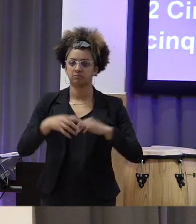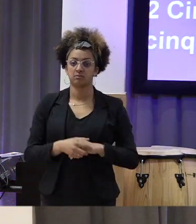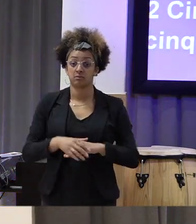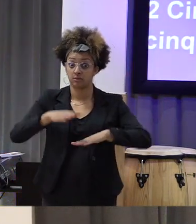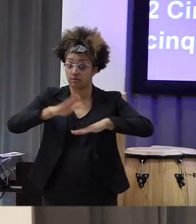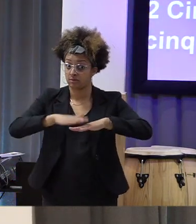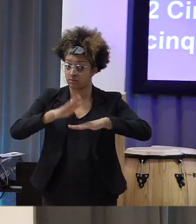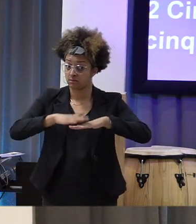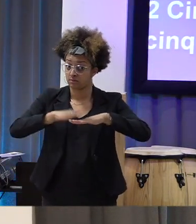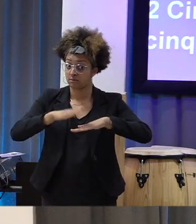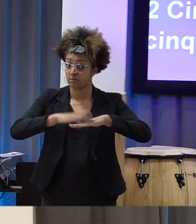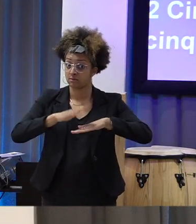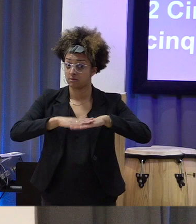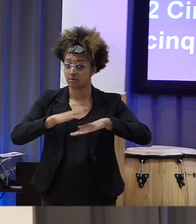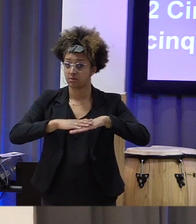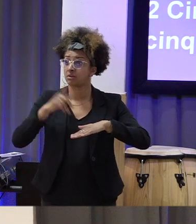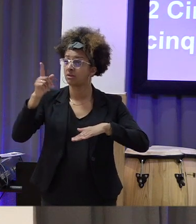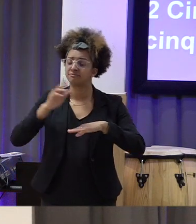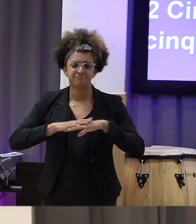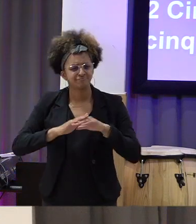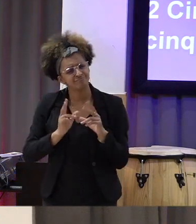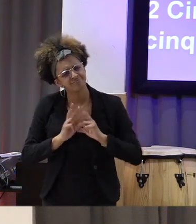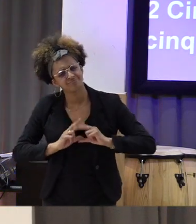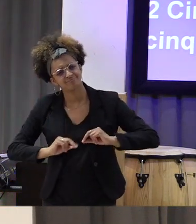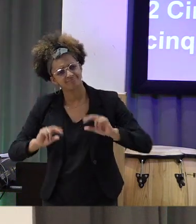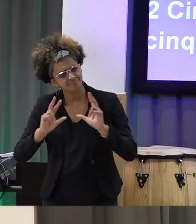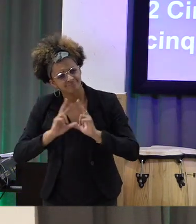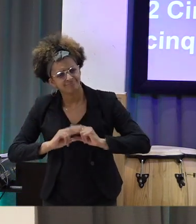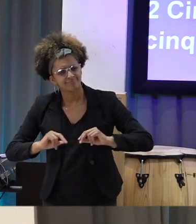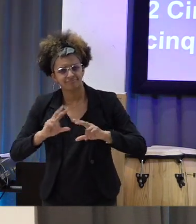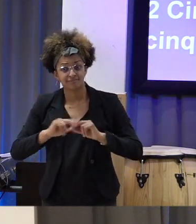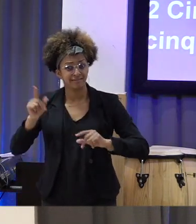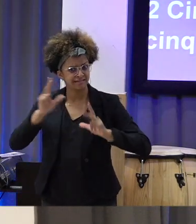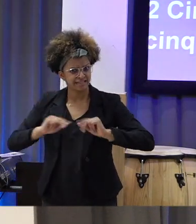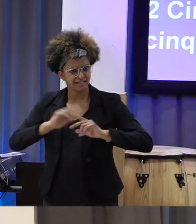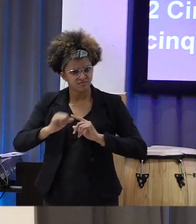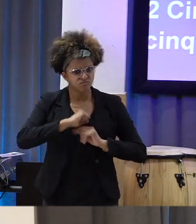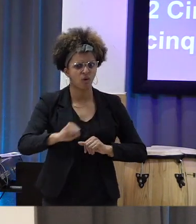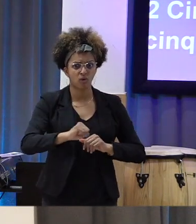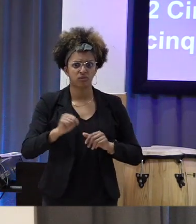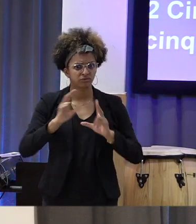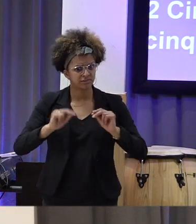L'avertissement est encore plus solennel, plus percutant, plus poignant